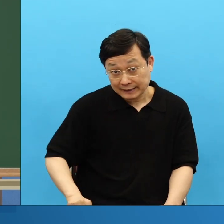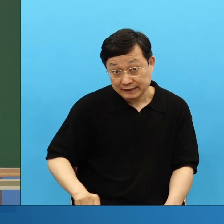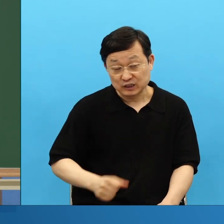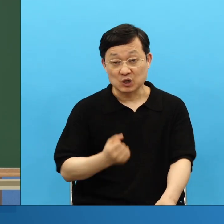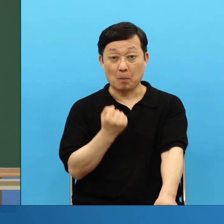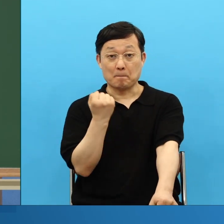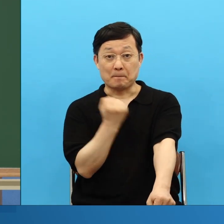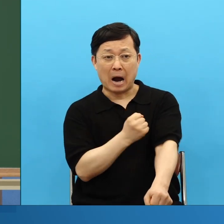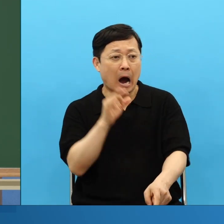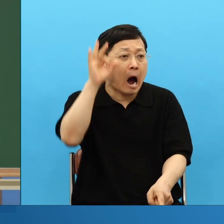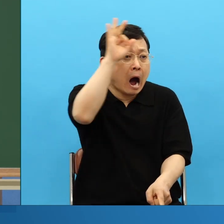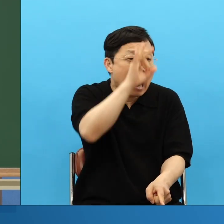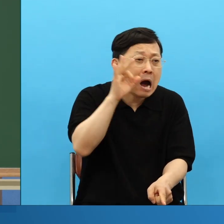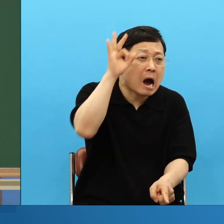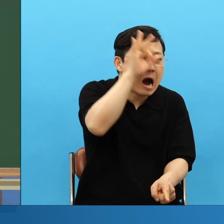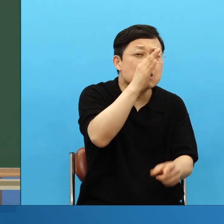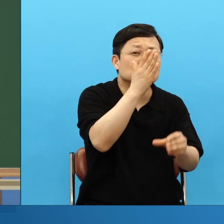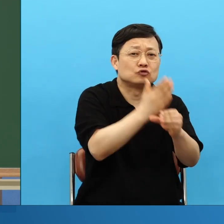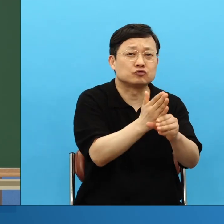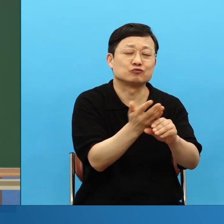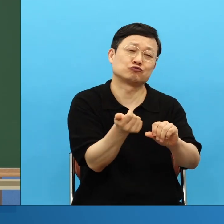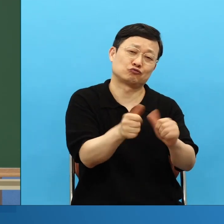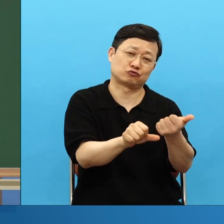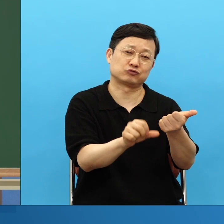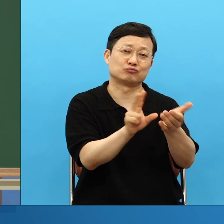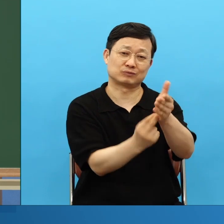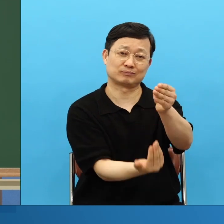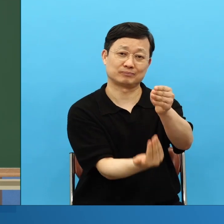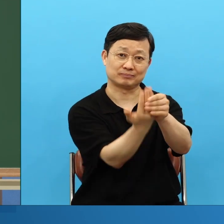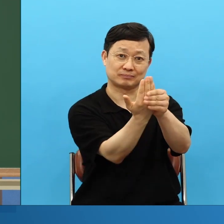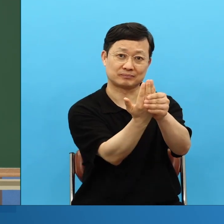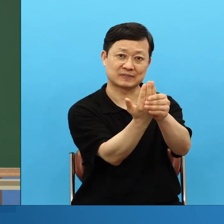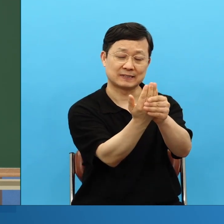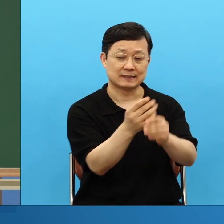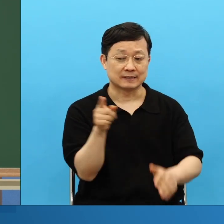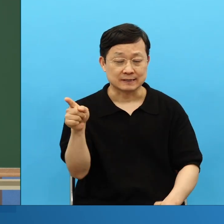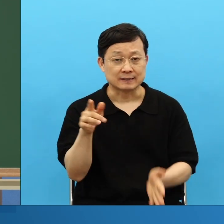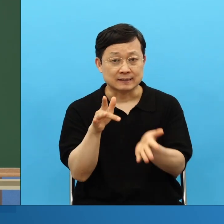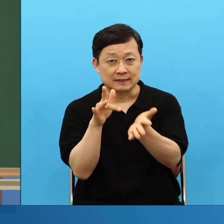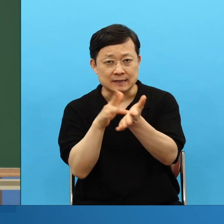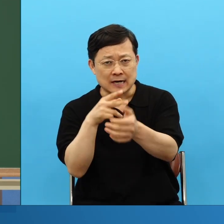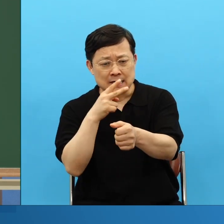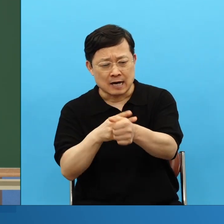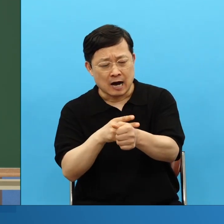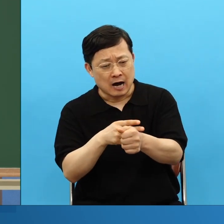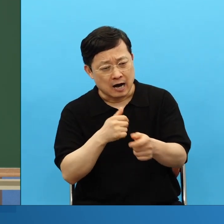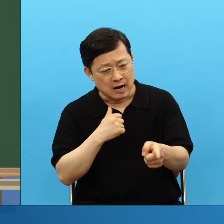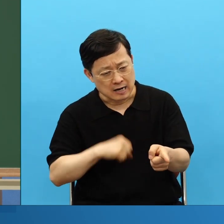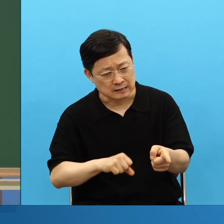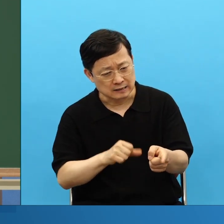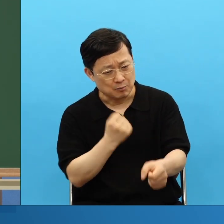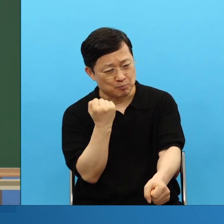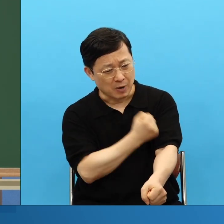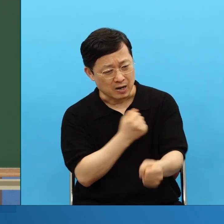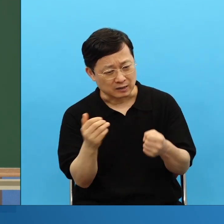많은 시골의 약사가. 이 약사가 그때부터 마약과 중독에 대해서 굉장히 고민하기 시작한 거예요.